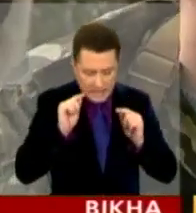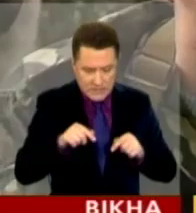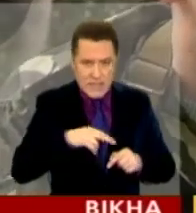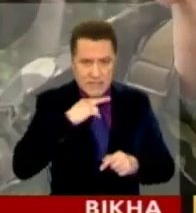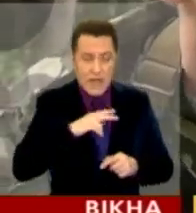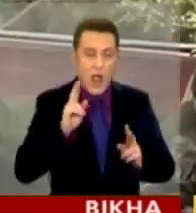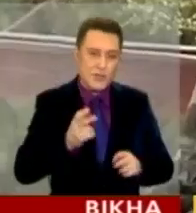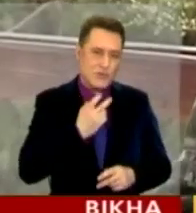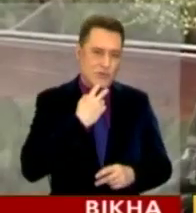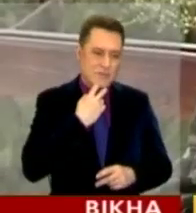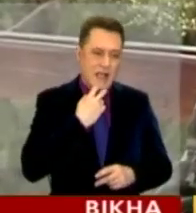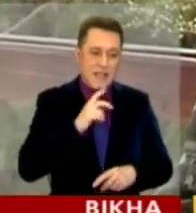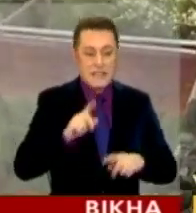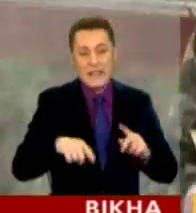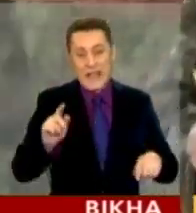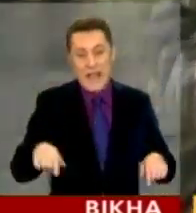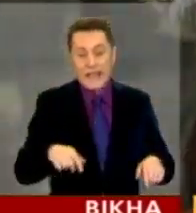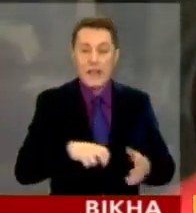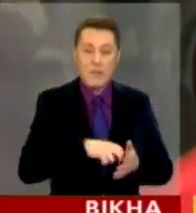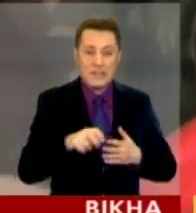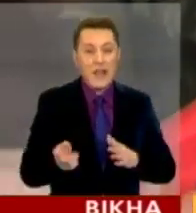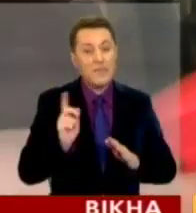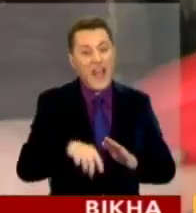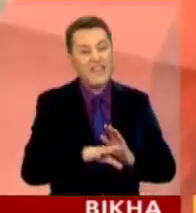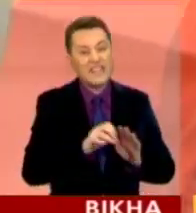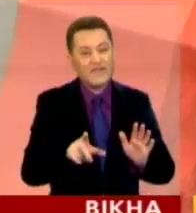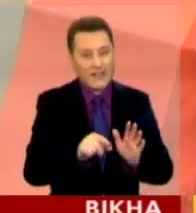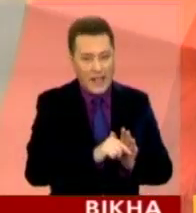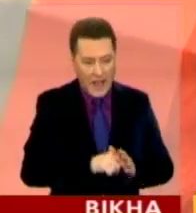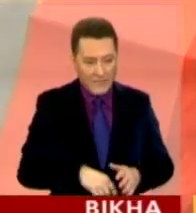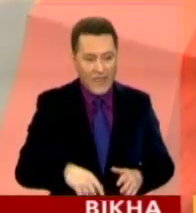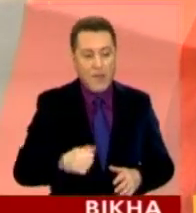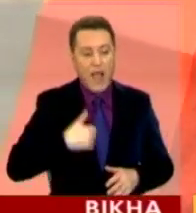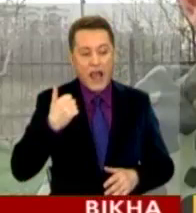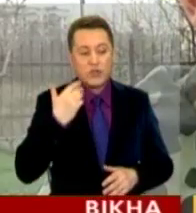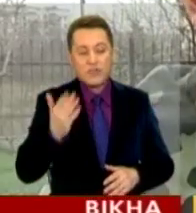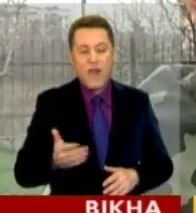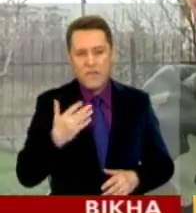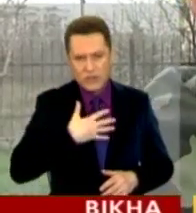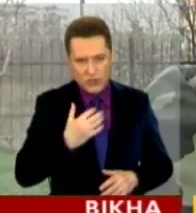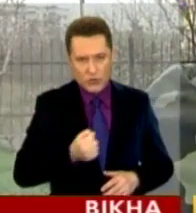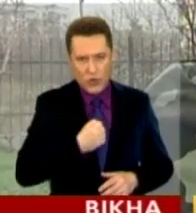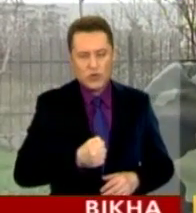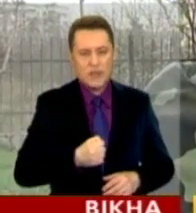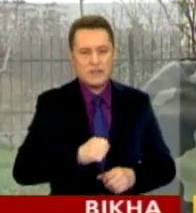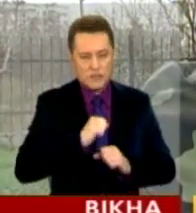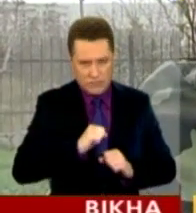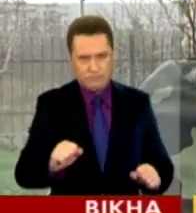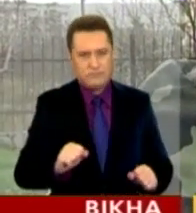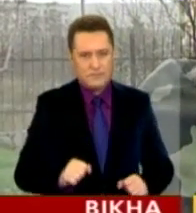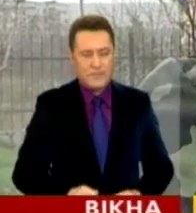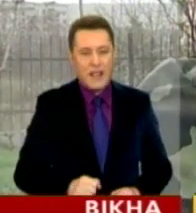хтось усміхається. Деякі послання навіть з фотографіями. Горжусь вами, вашою стойкістю, видержкою, чувством долгу і собственного